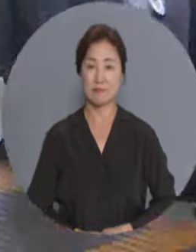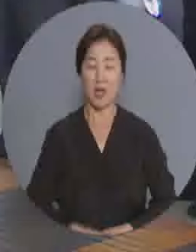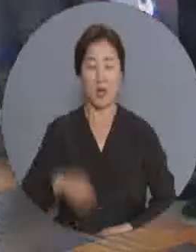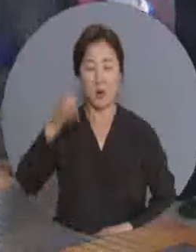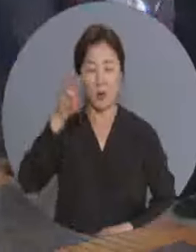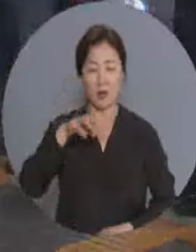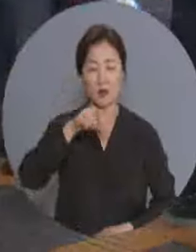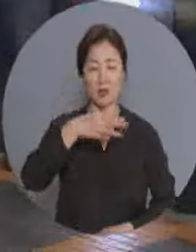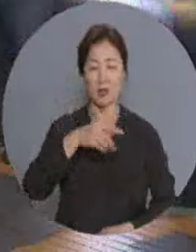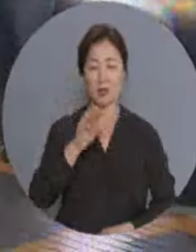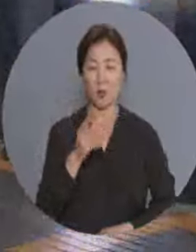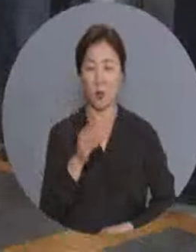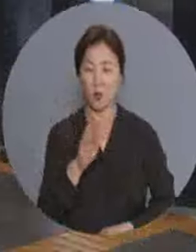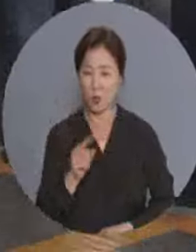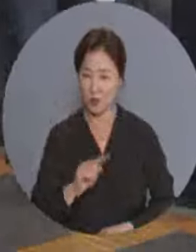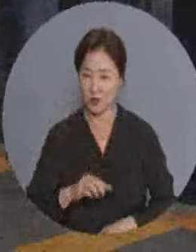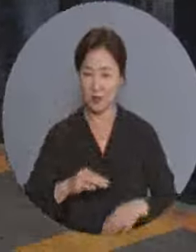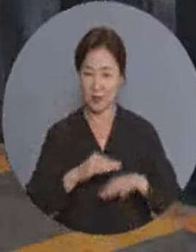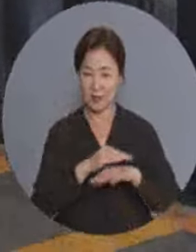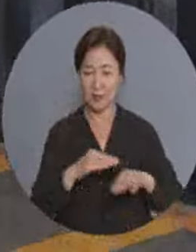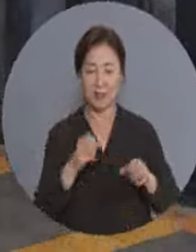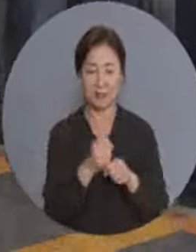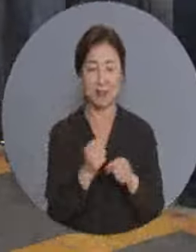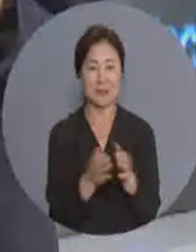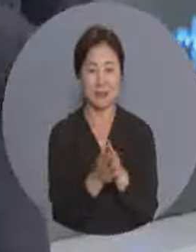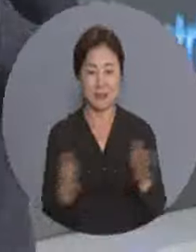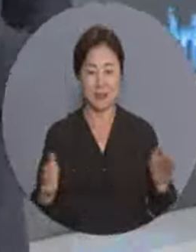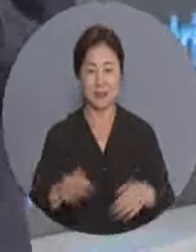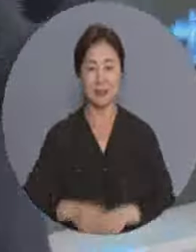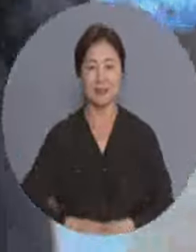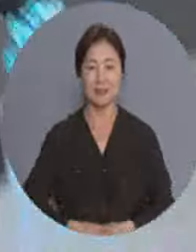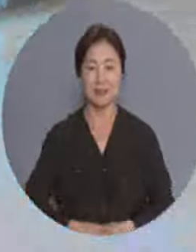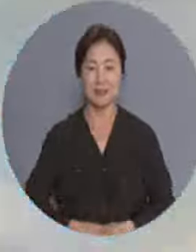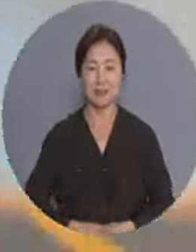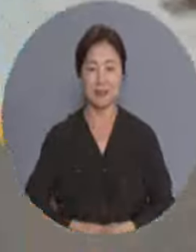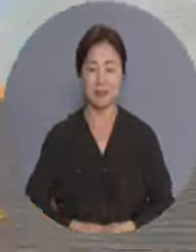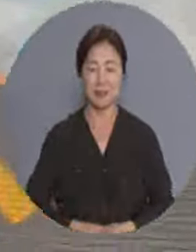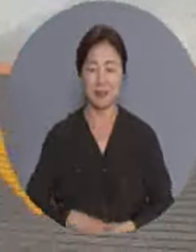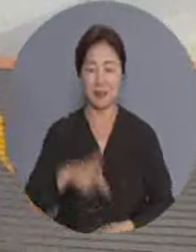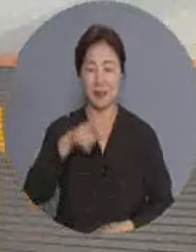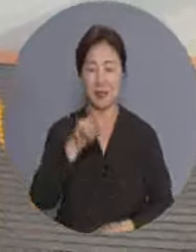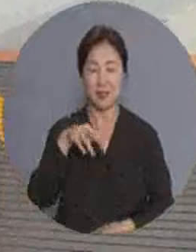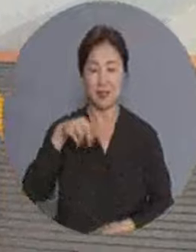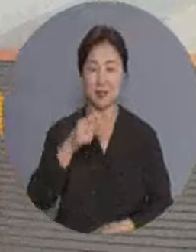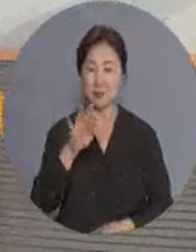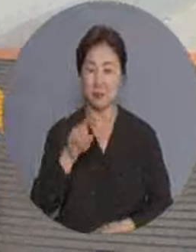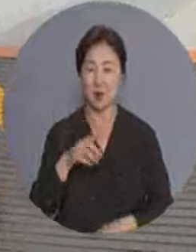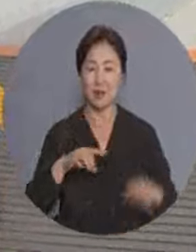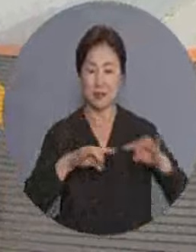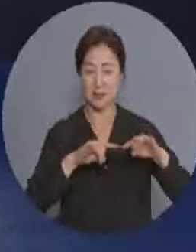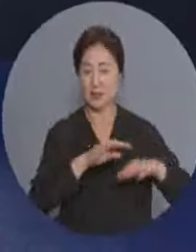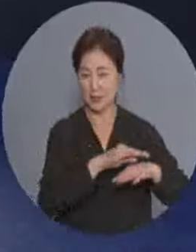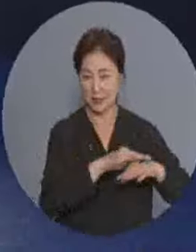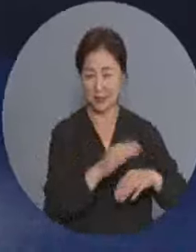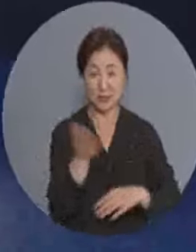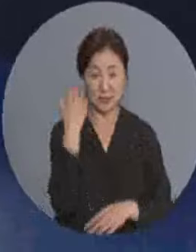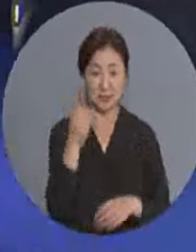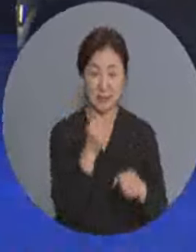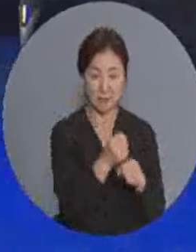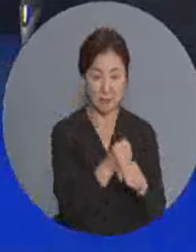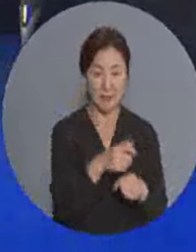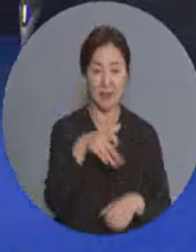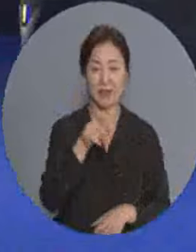광주 글로벌 모터스가 전기차 양산을 시작했습니다. 모델은 캐스퍼 일렉트릭. 기존에 생산하던